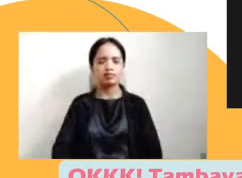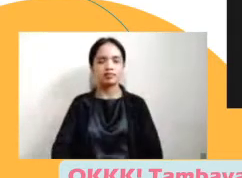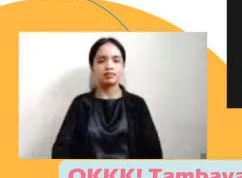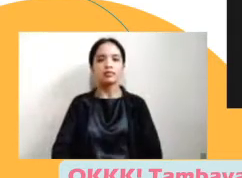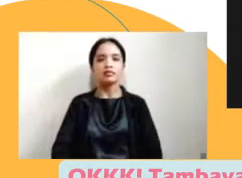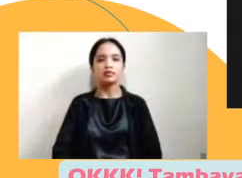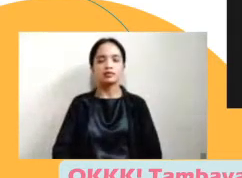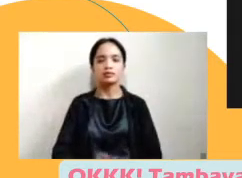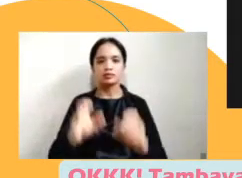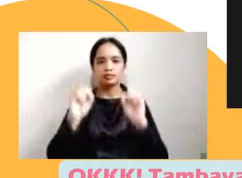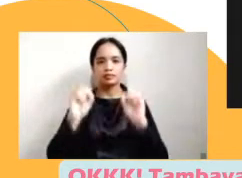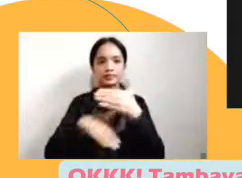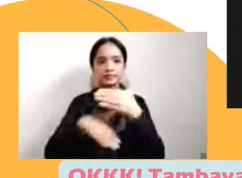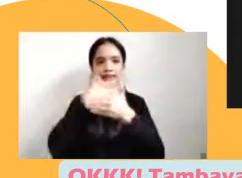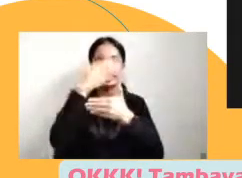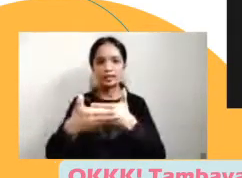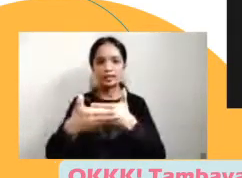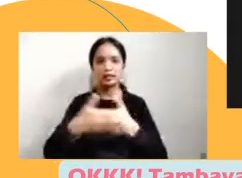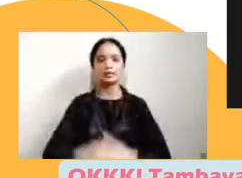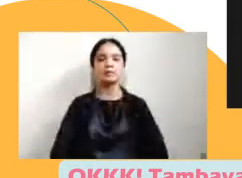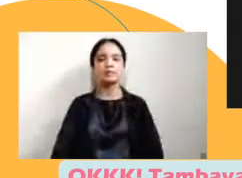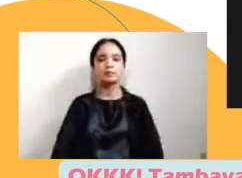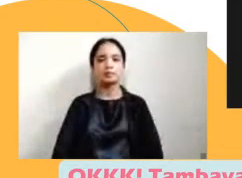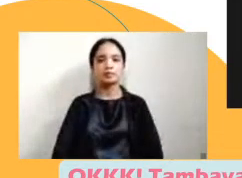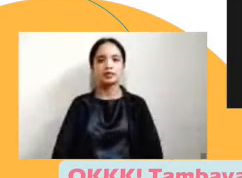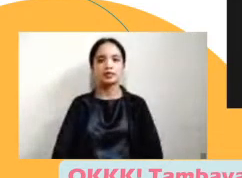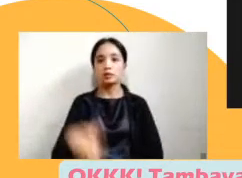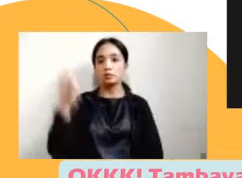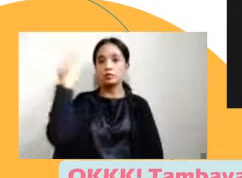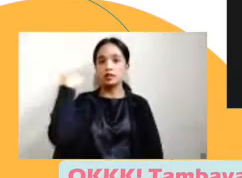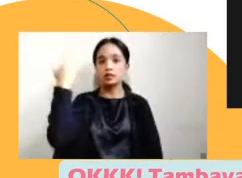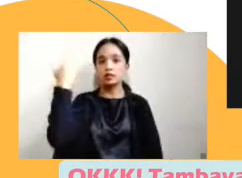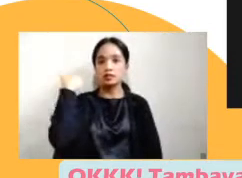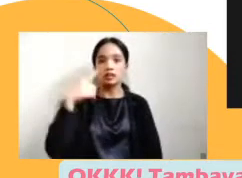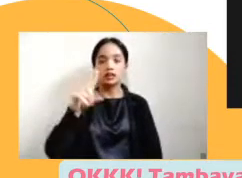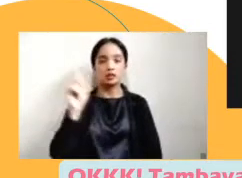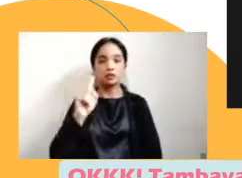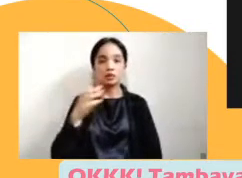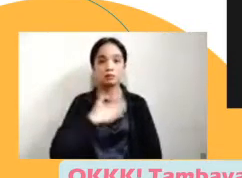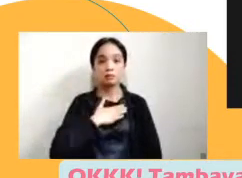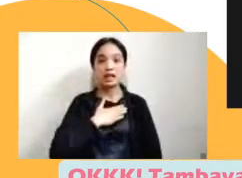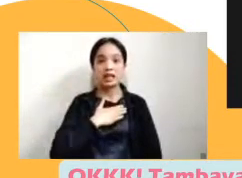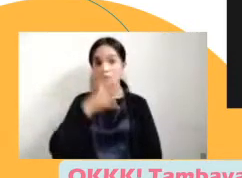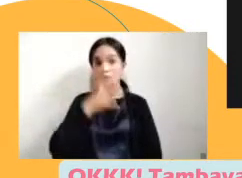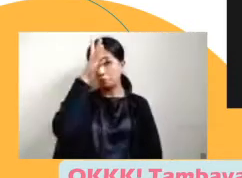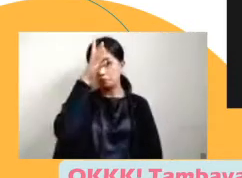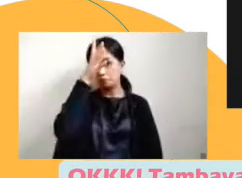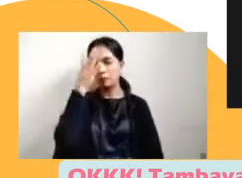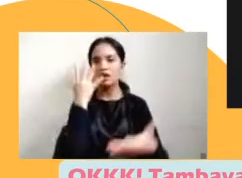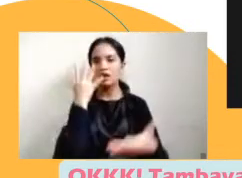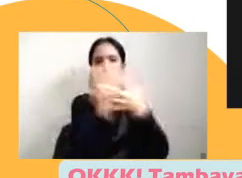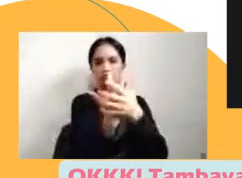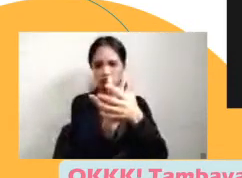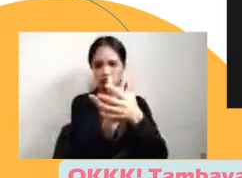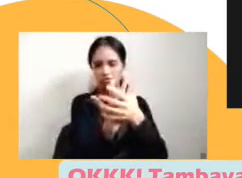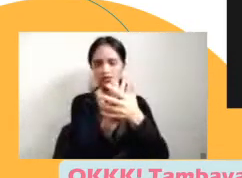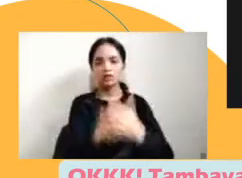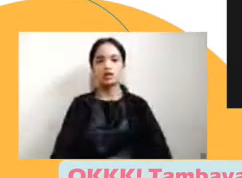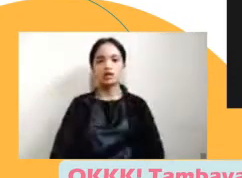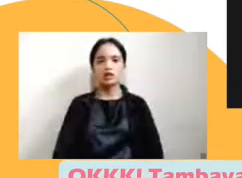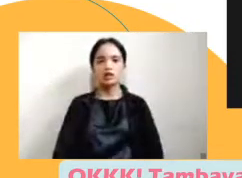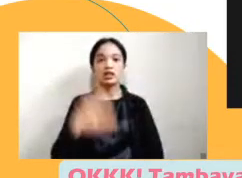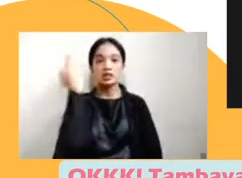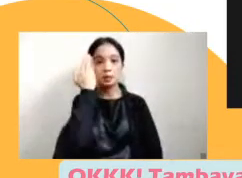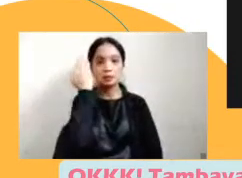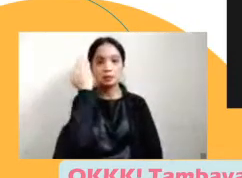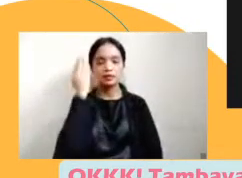Next po. Ayan, so okay, noong araw na nabilanggo ang aking ama, yan. So, kapag kunwari